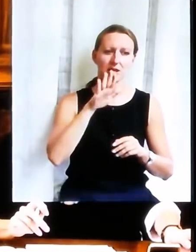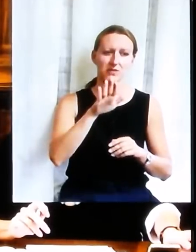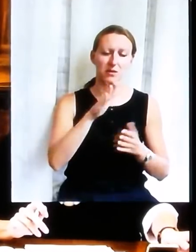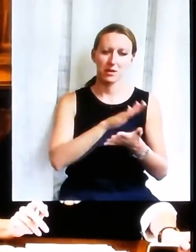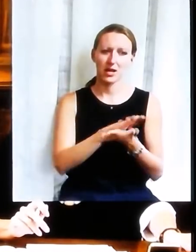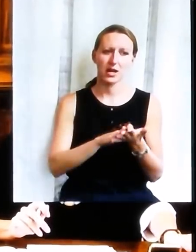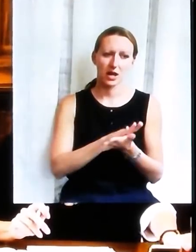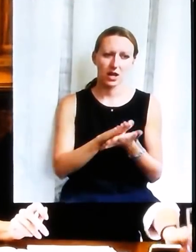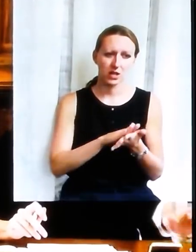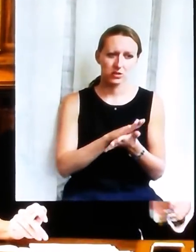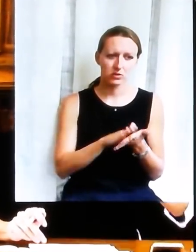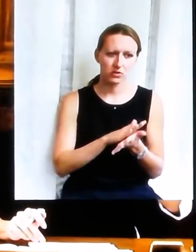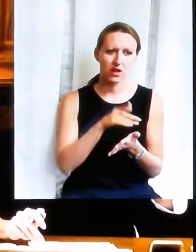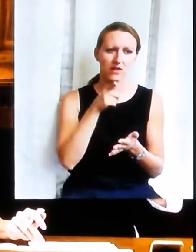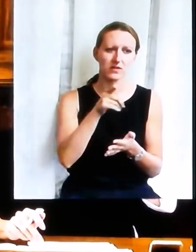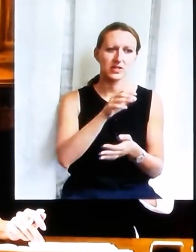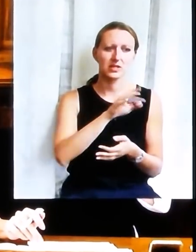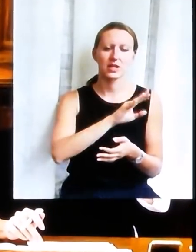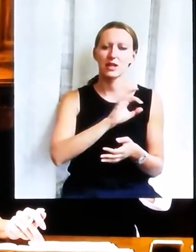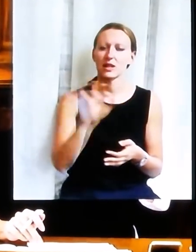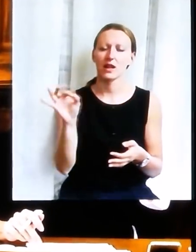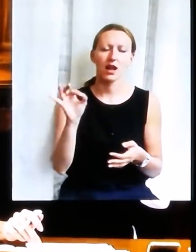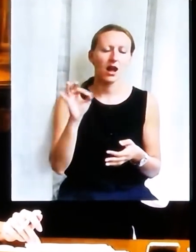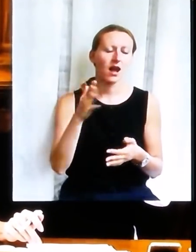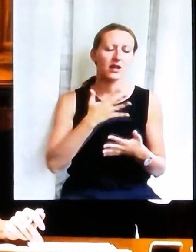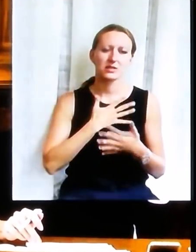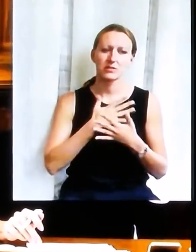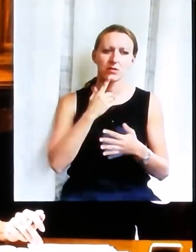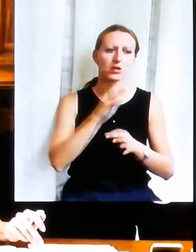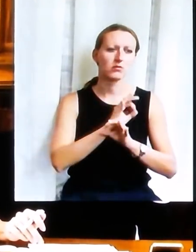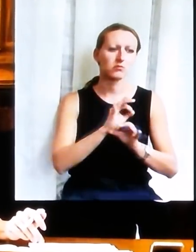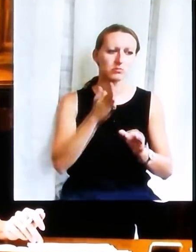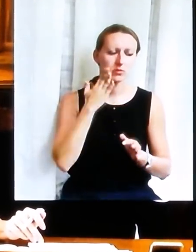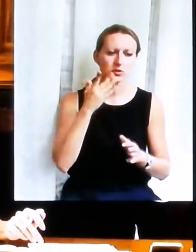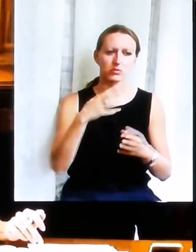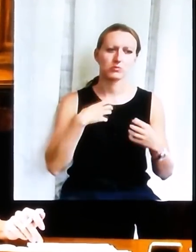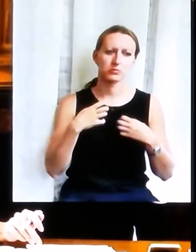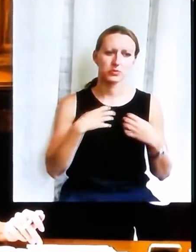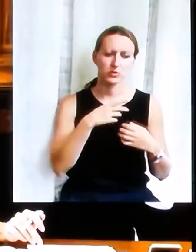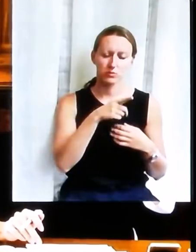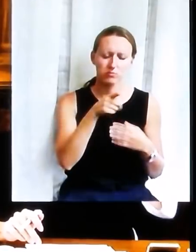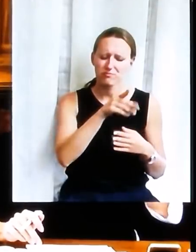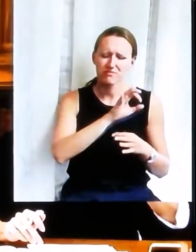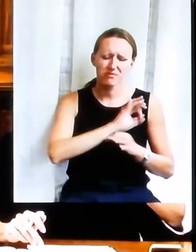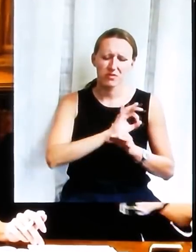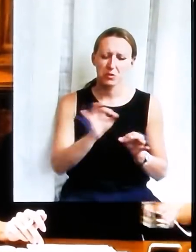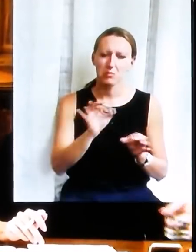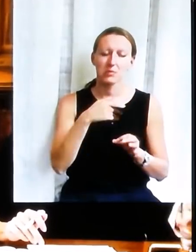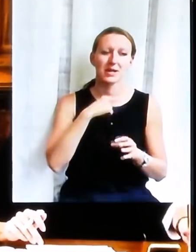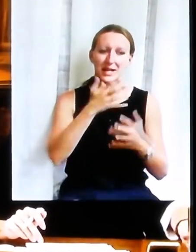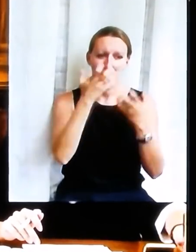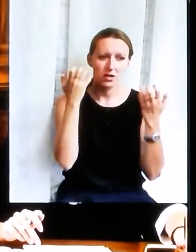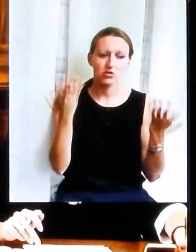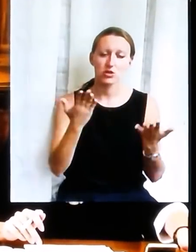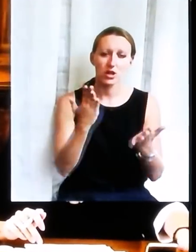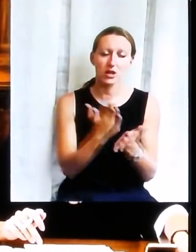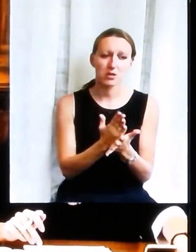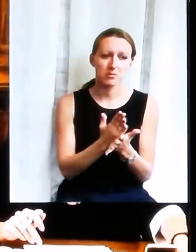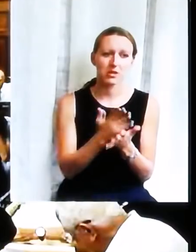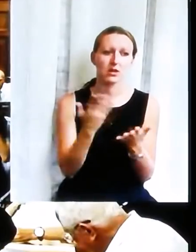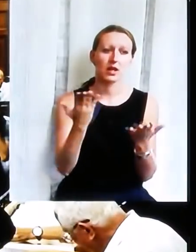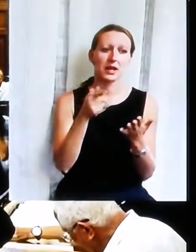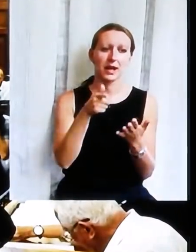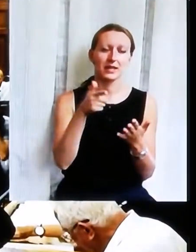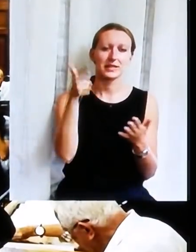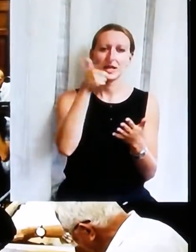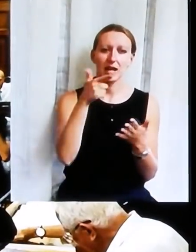vama razgovaram, vi ste najljubaznija osoba i korektno se ponešate. Meni nije jasno što se događa u